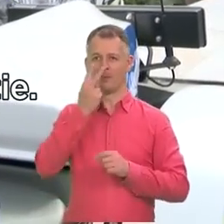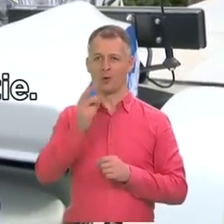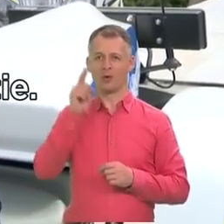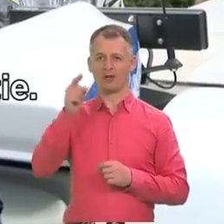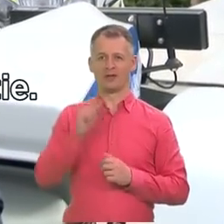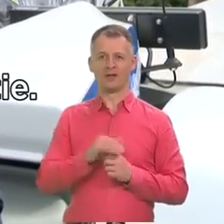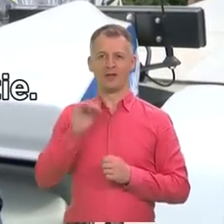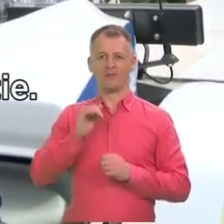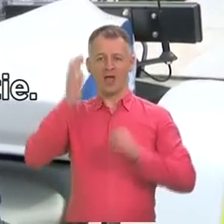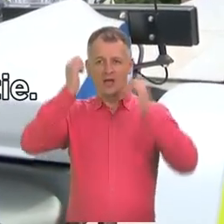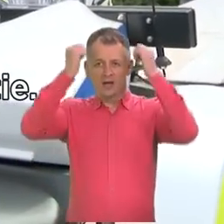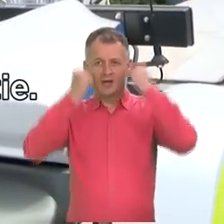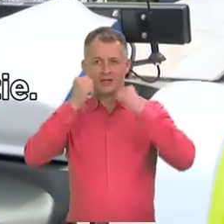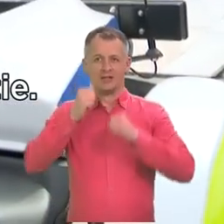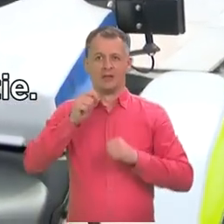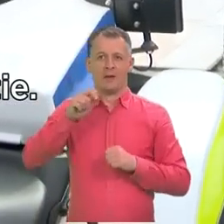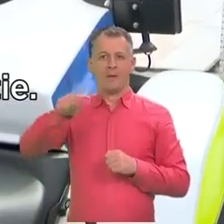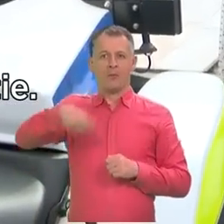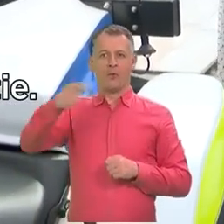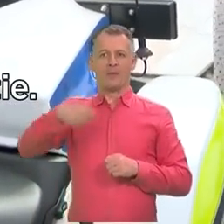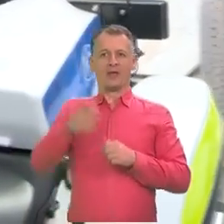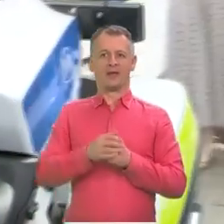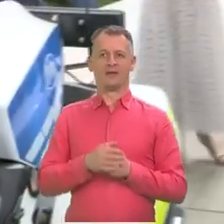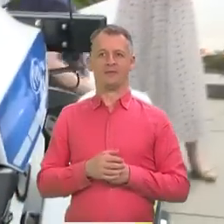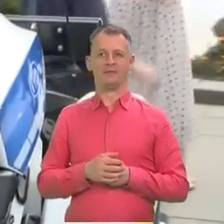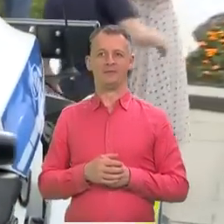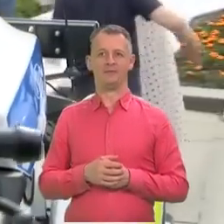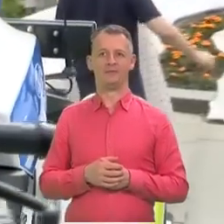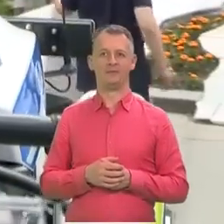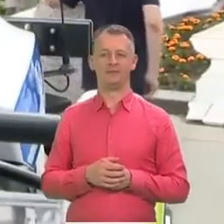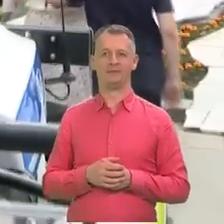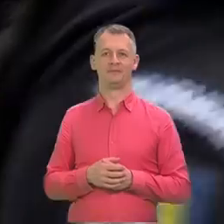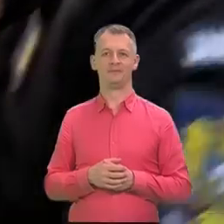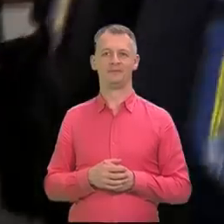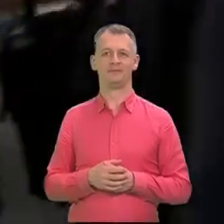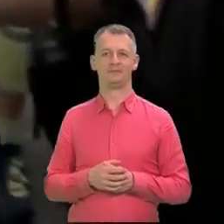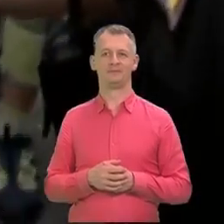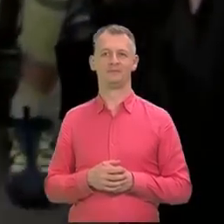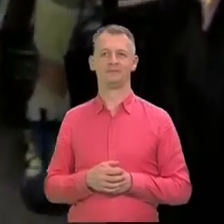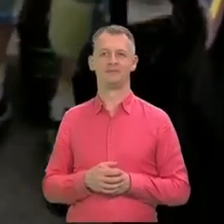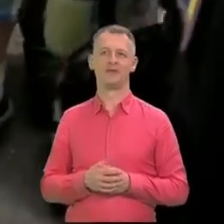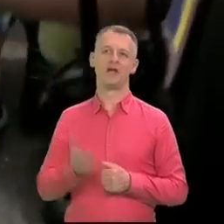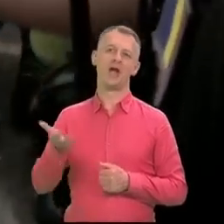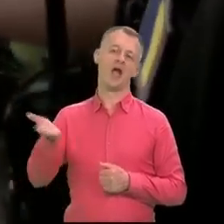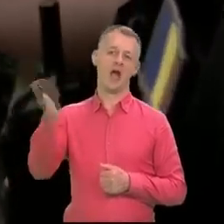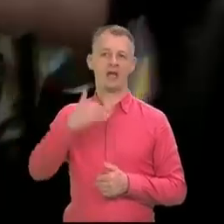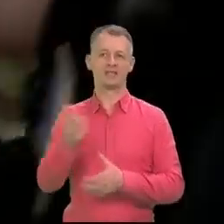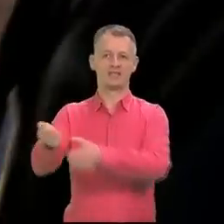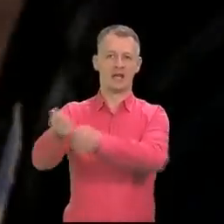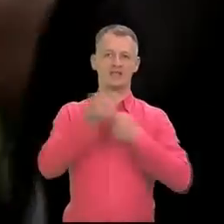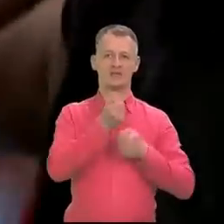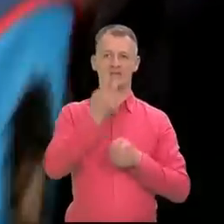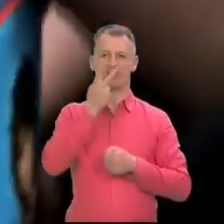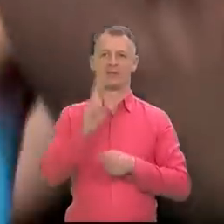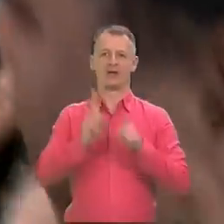cască de pompier și ești o motocicletă de poliție. Cum se poate așa ceva? Hai să tragem de sfoară! Hai să vedem dacă putem să-l